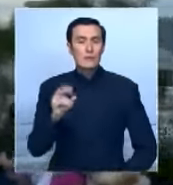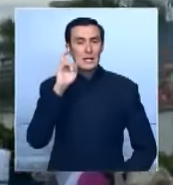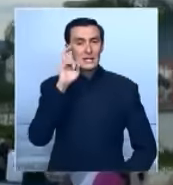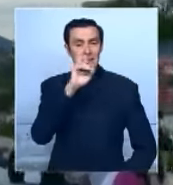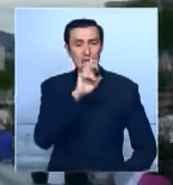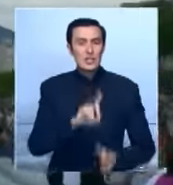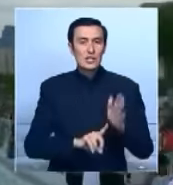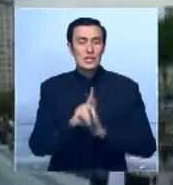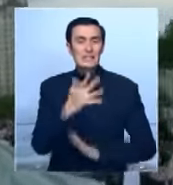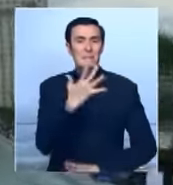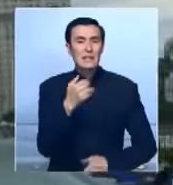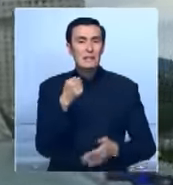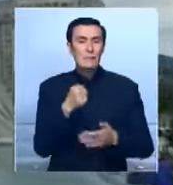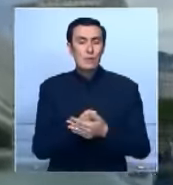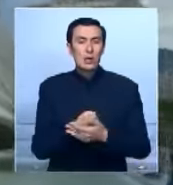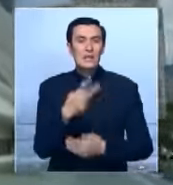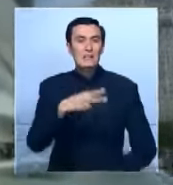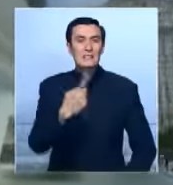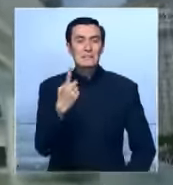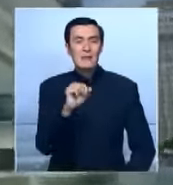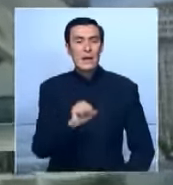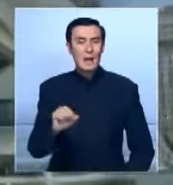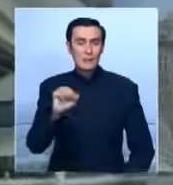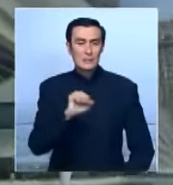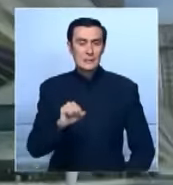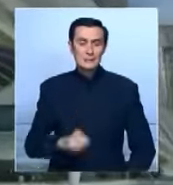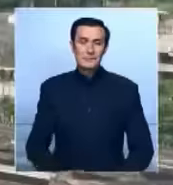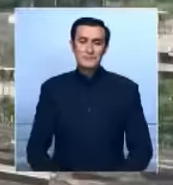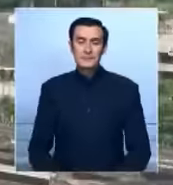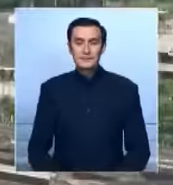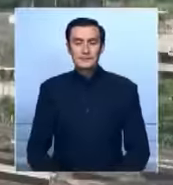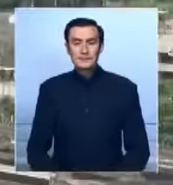5 по 21 августа.